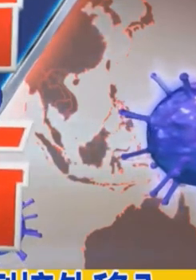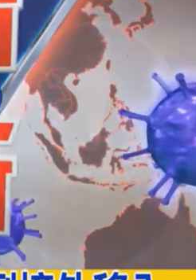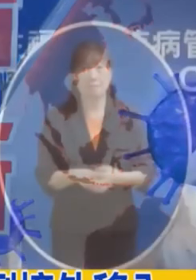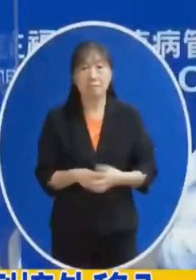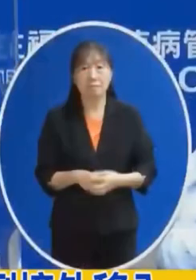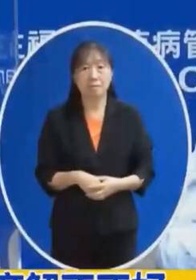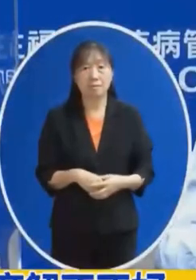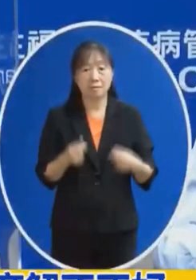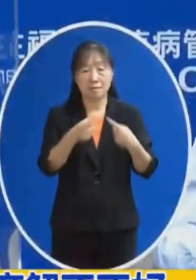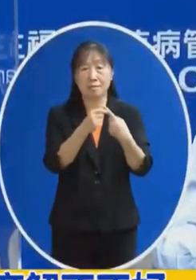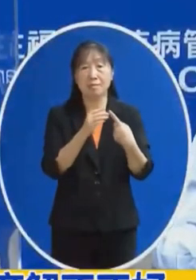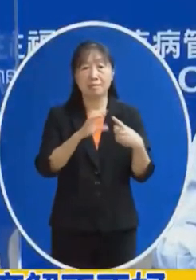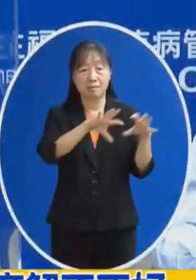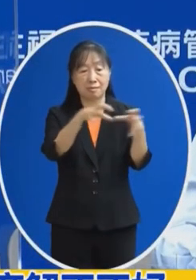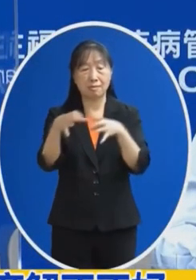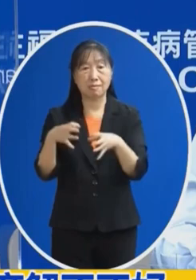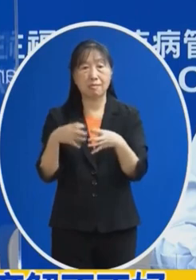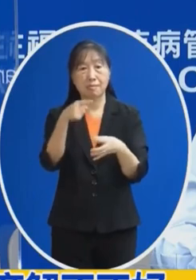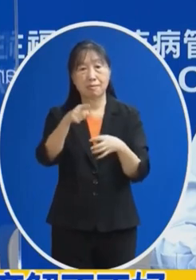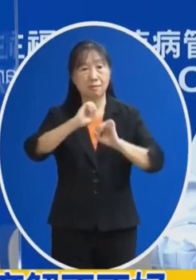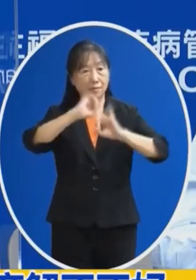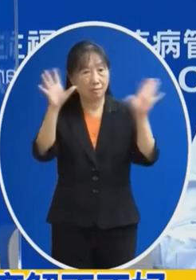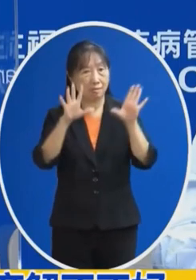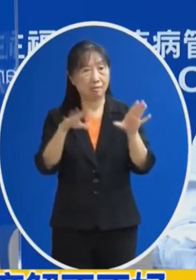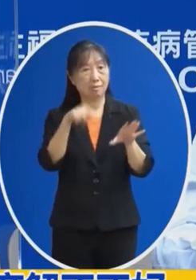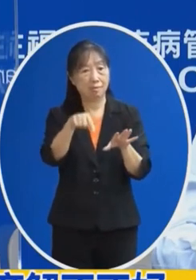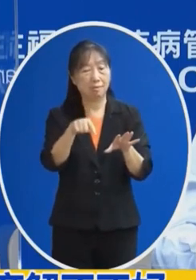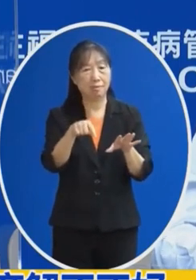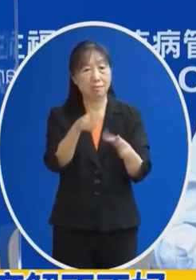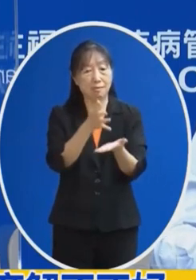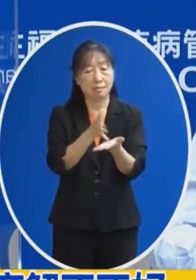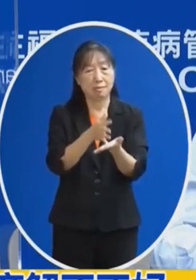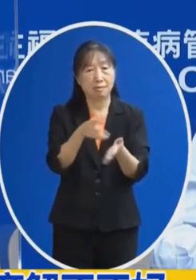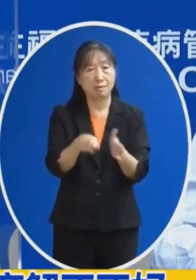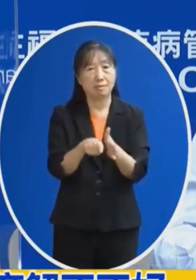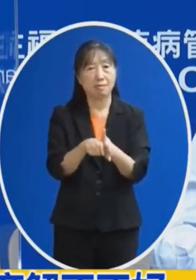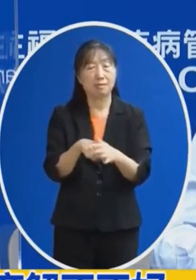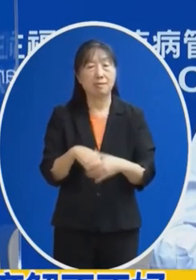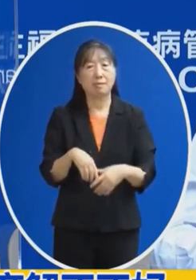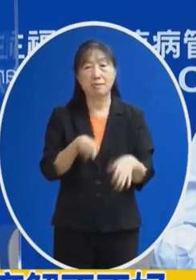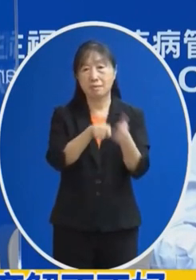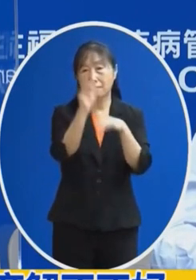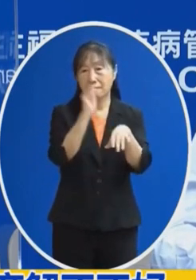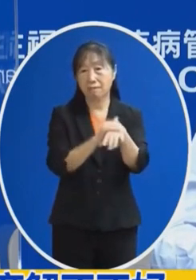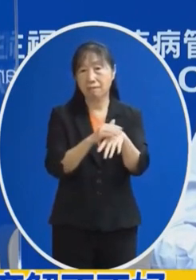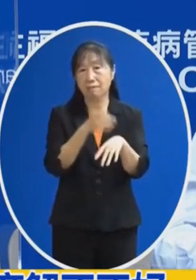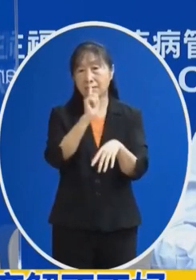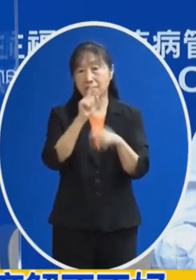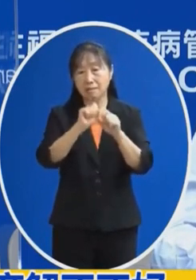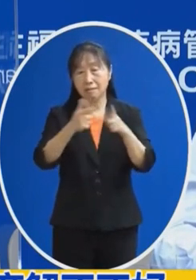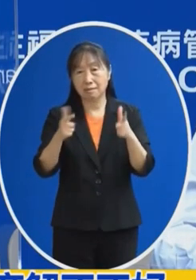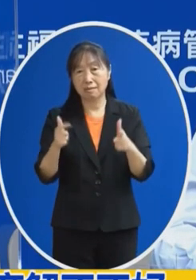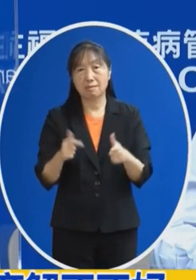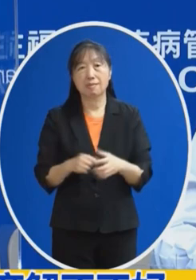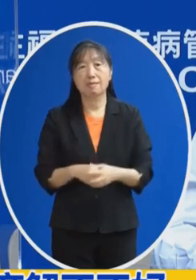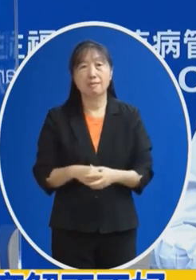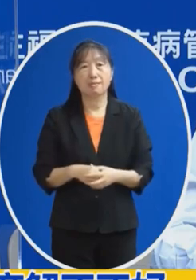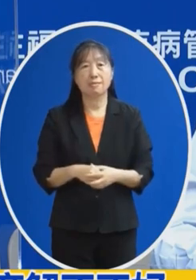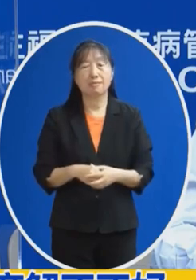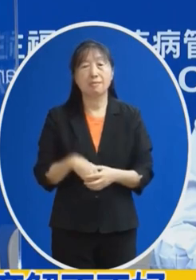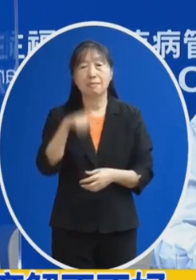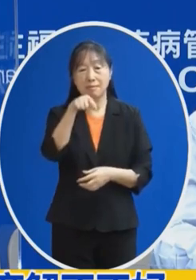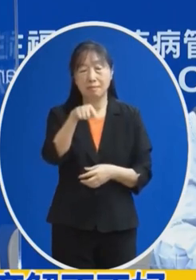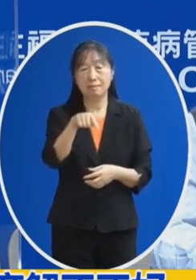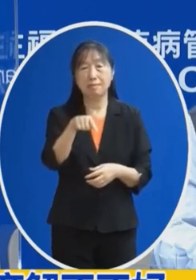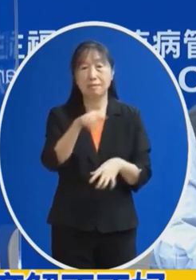好。 全世界在发表这些相关的言论啊的专家很多，那大家都根据一些